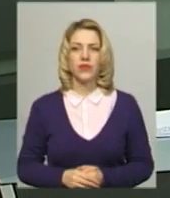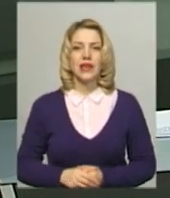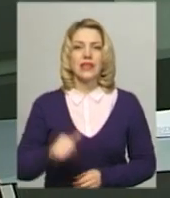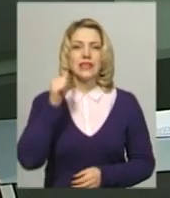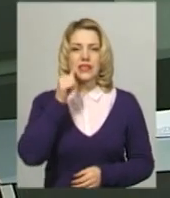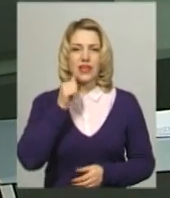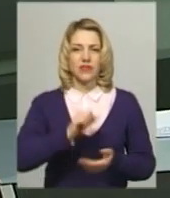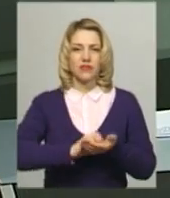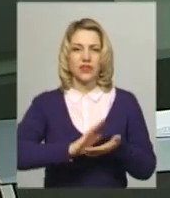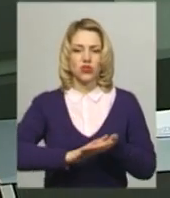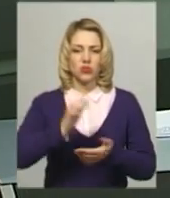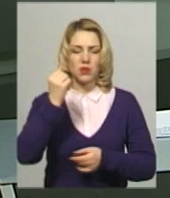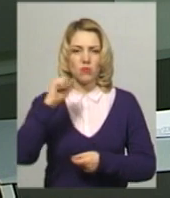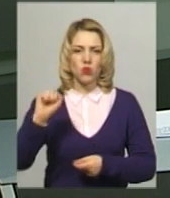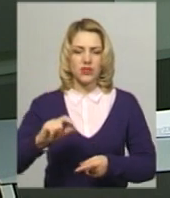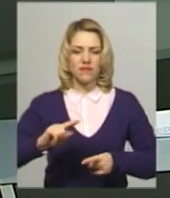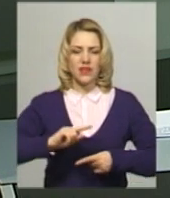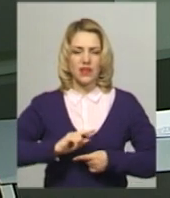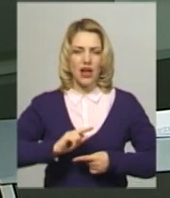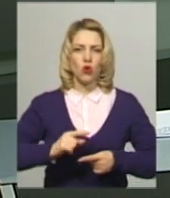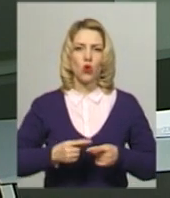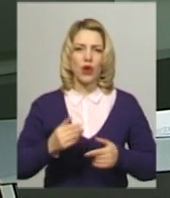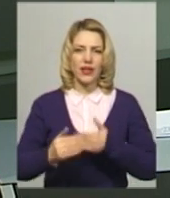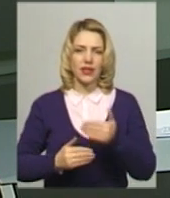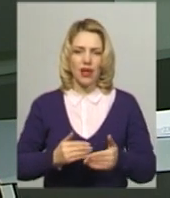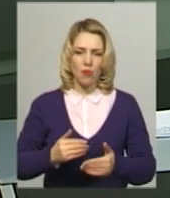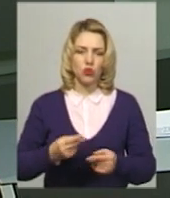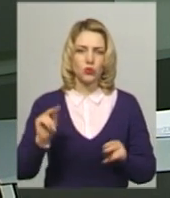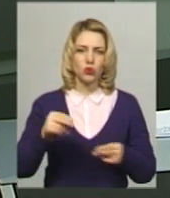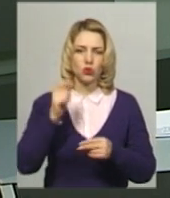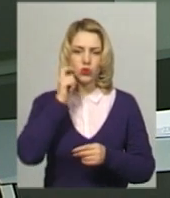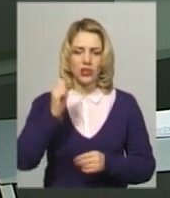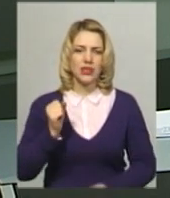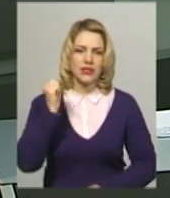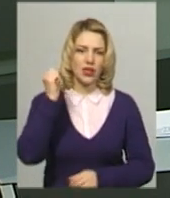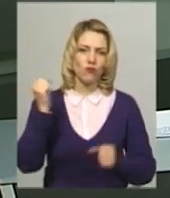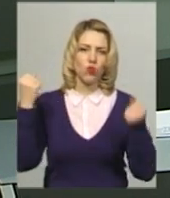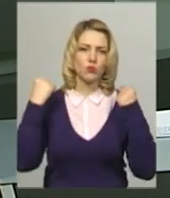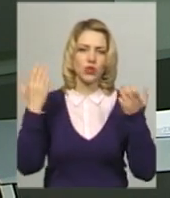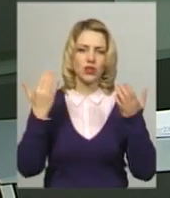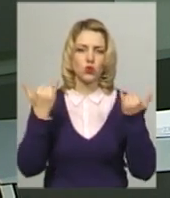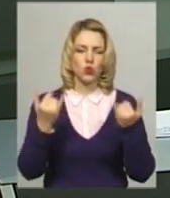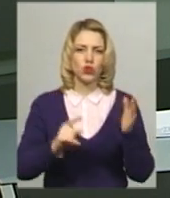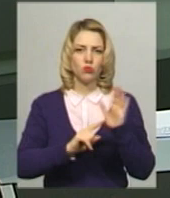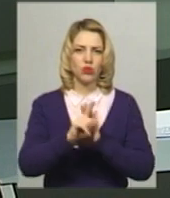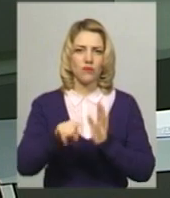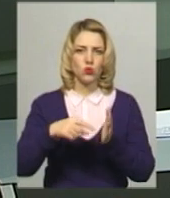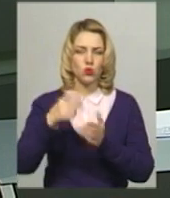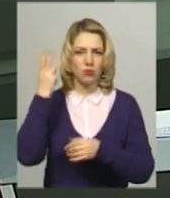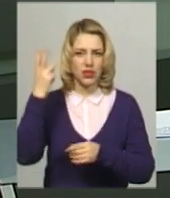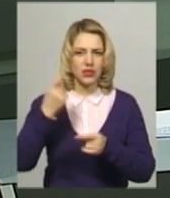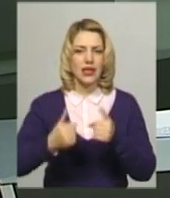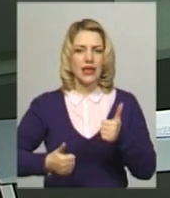Завтра визначать переможців фінального етапу чемпіонату України з гирьового спорту, який сьогодні розпочався у Хмельницькому.